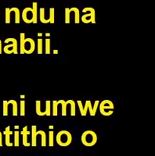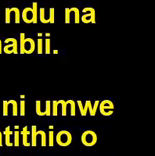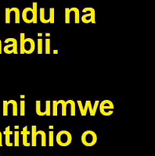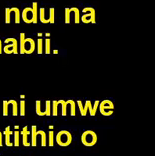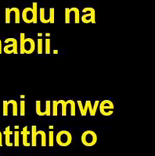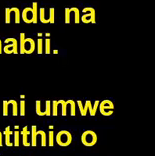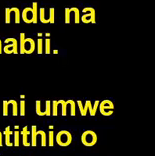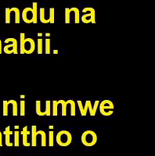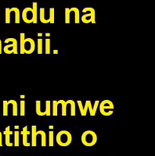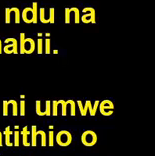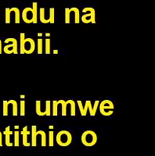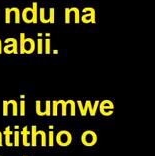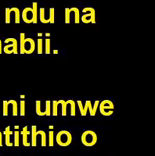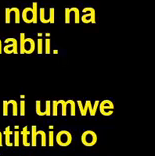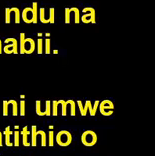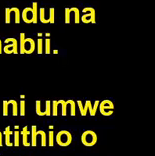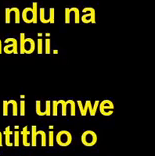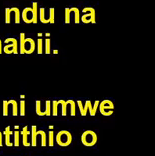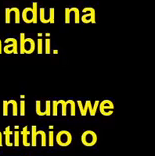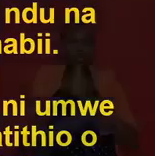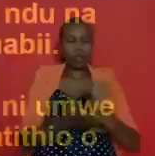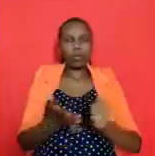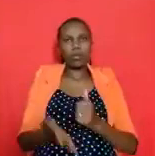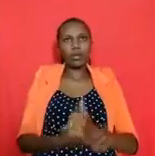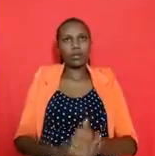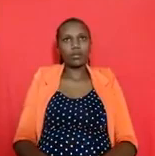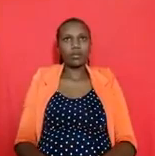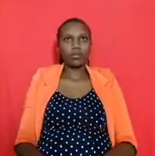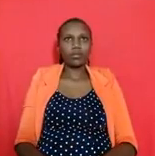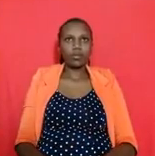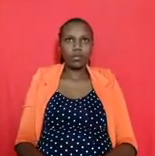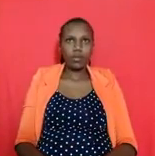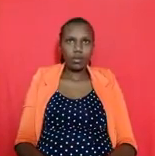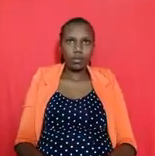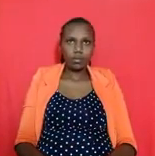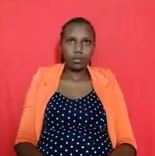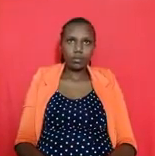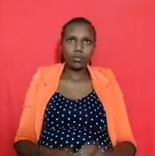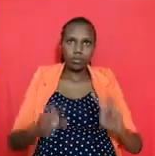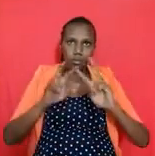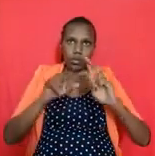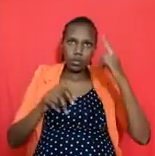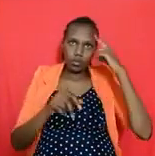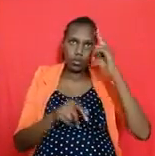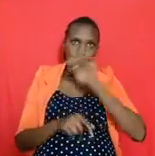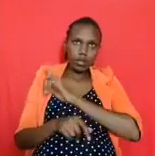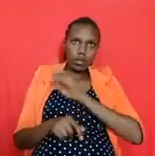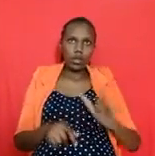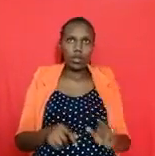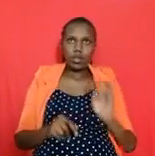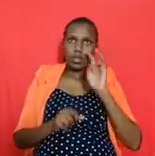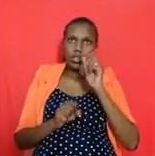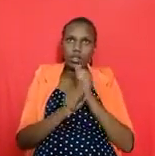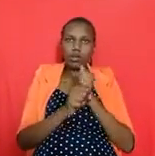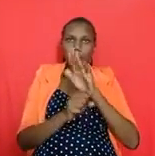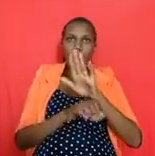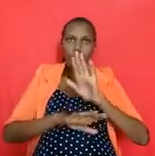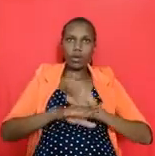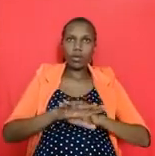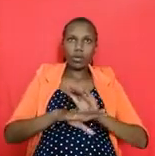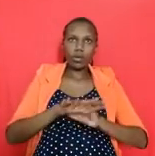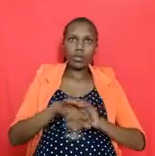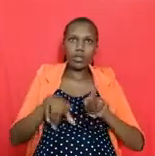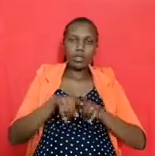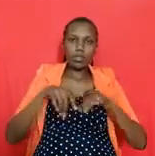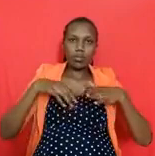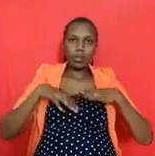gwaku na muoyo wa hĩndĩ ĩrĩa ĩgoka. Tũmagai ũtheri wanyu ũtherere andũ othe nĩguo mone mawĩra manyu mega. Na